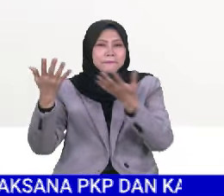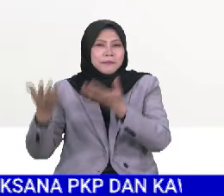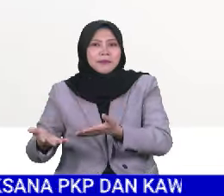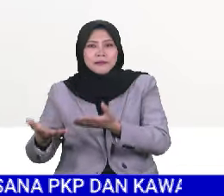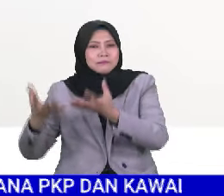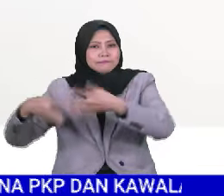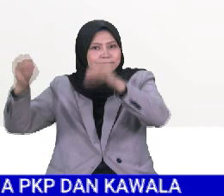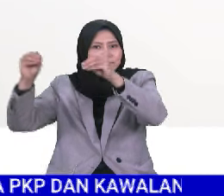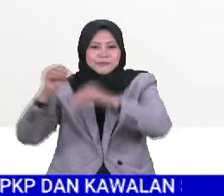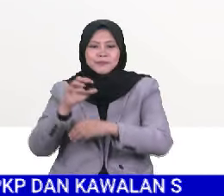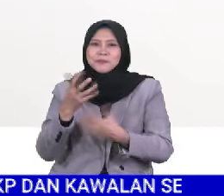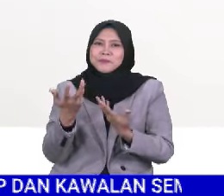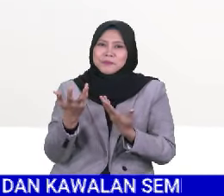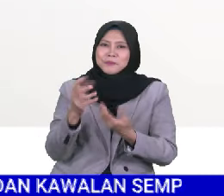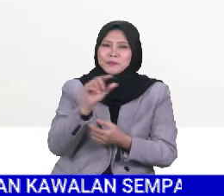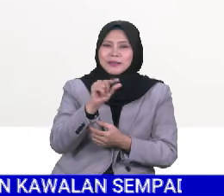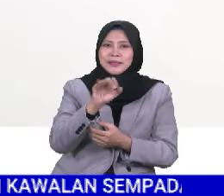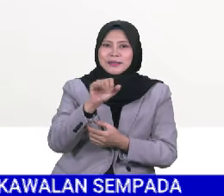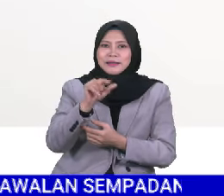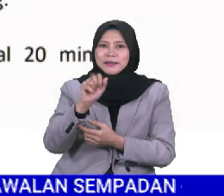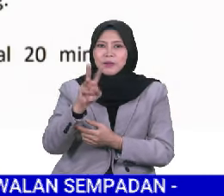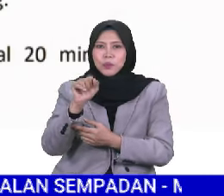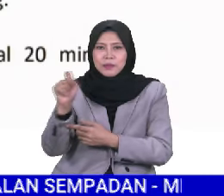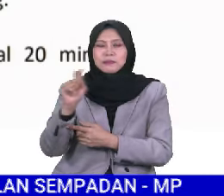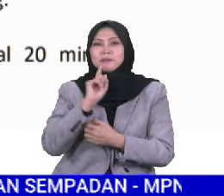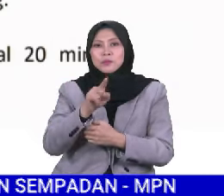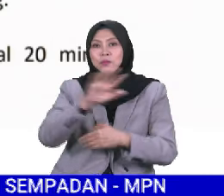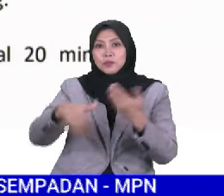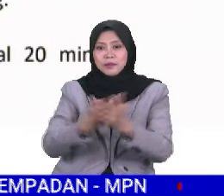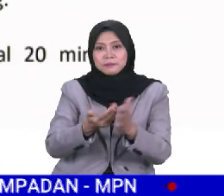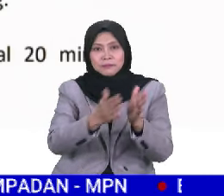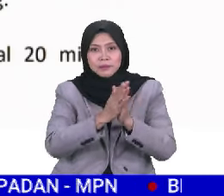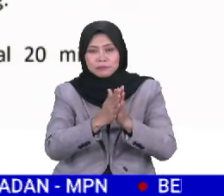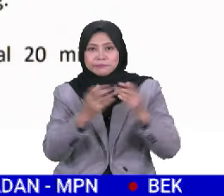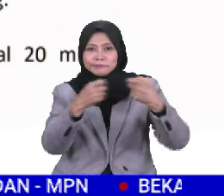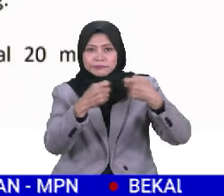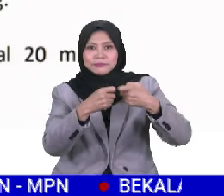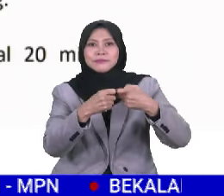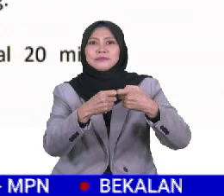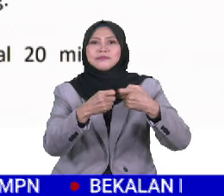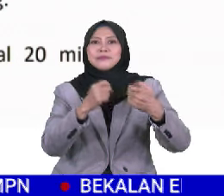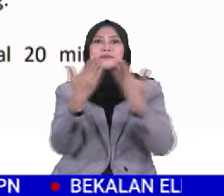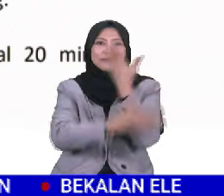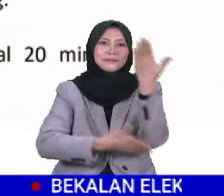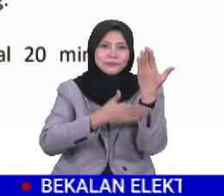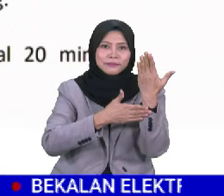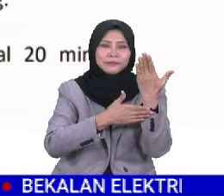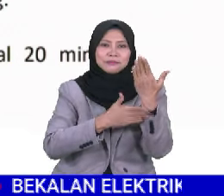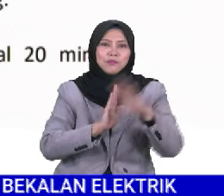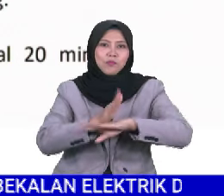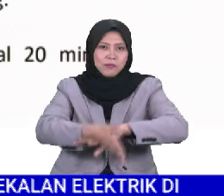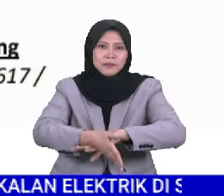dua perbulan 2giga wajah yang merupakan 10 peratus daripada keseluruhan permintaan bekalnya di Semenanjung Malaysia